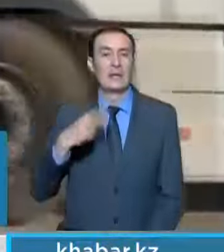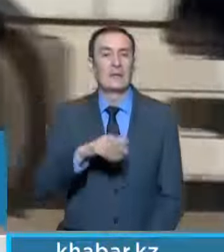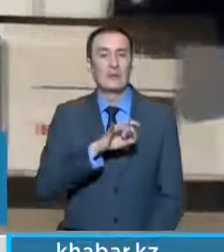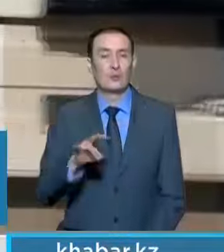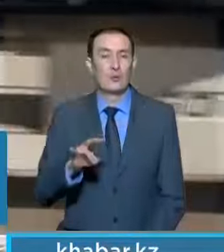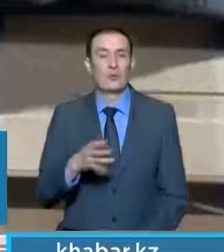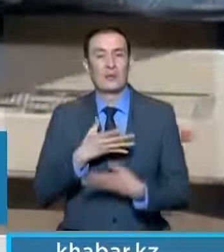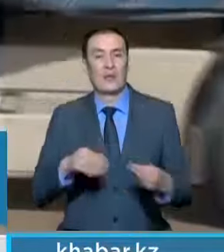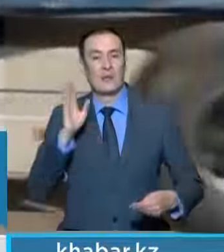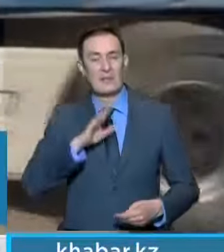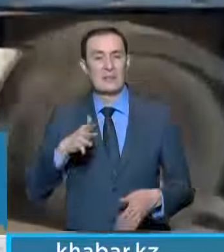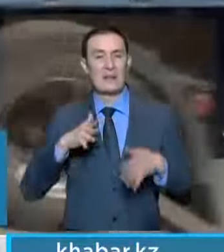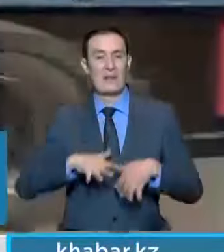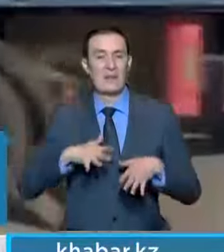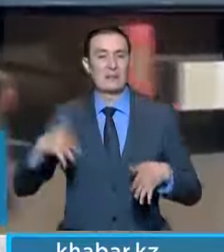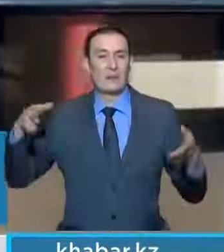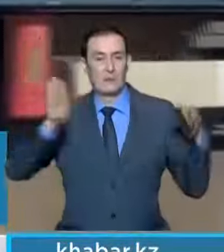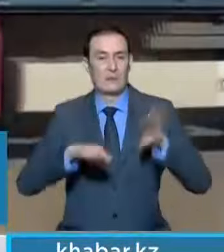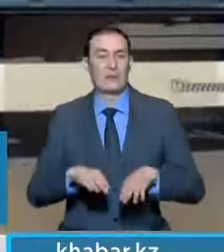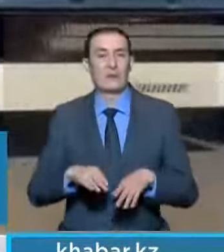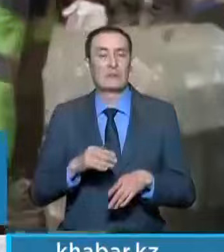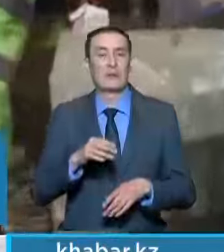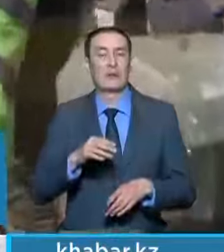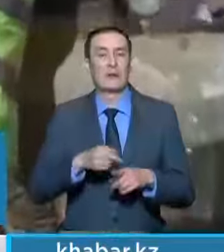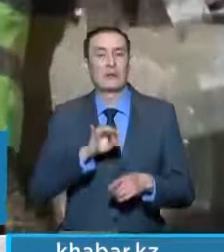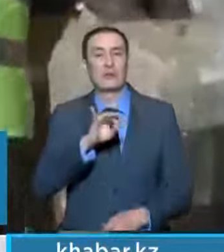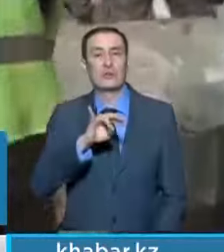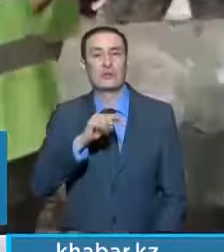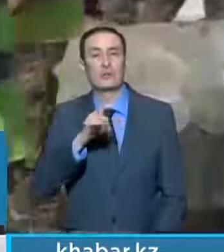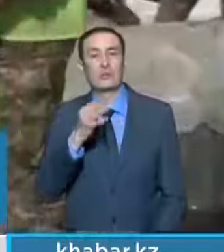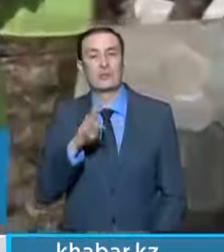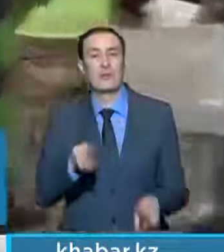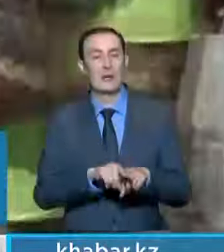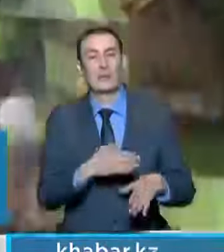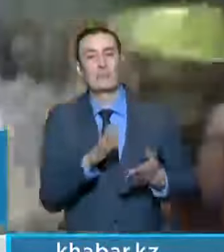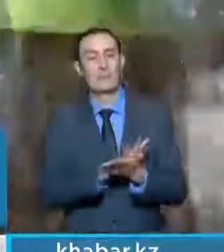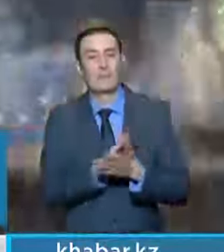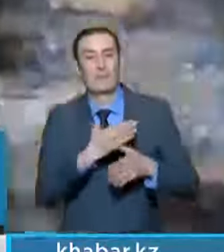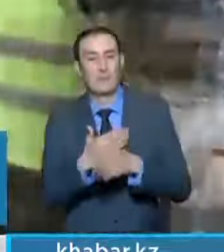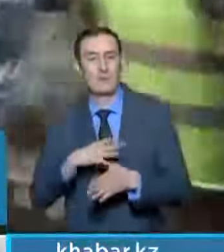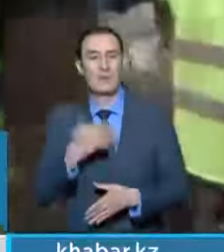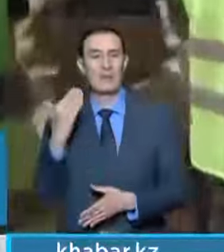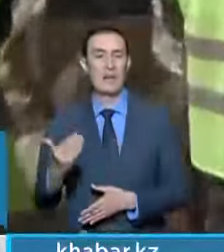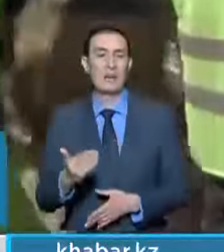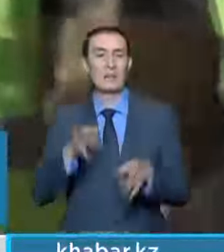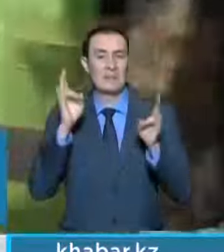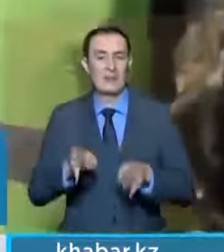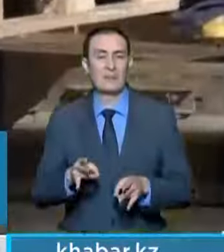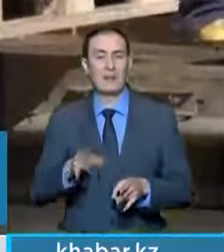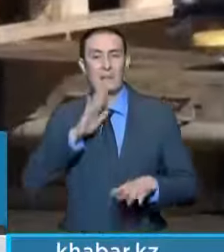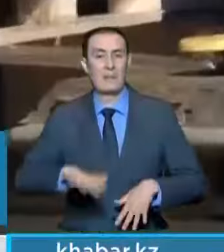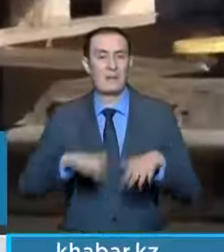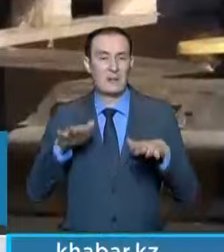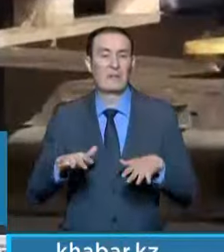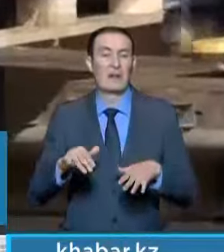20 тонн талой воды с кавказских ледников прибыло из Ингушетии в Петропавловск в качестве гуманитарной помощи. Она предназначена для пострадавших от